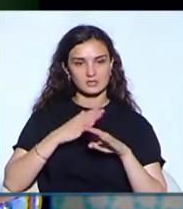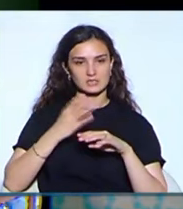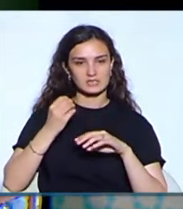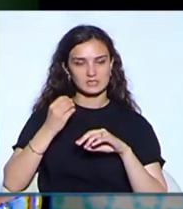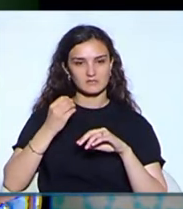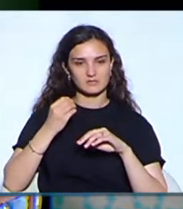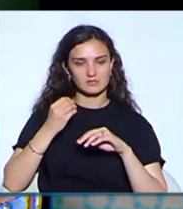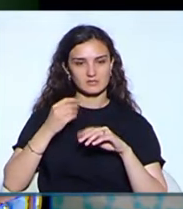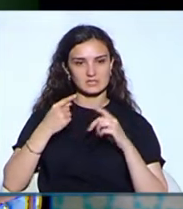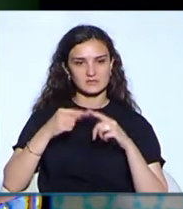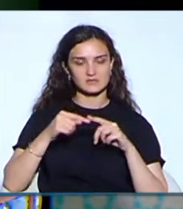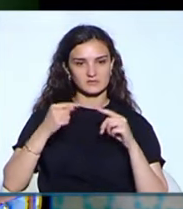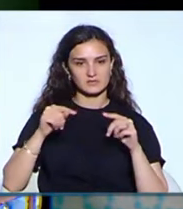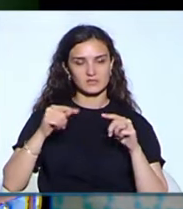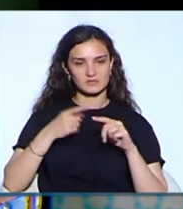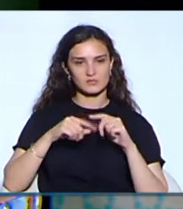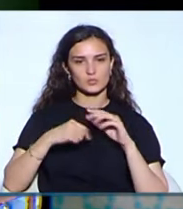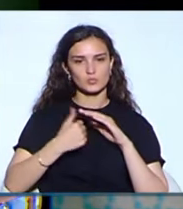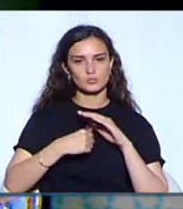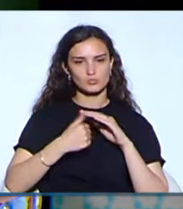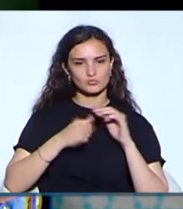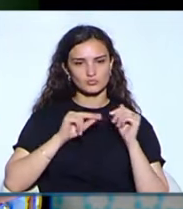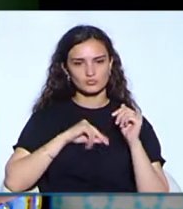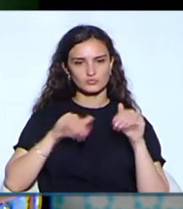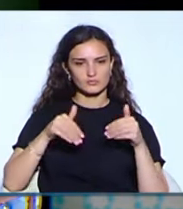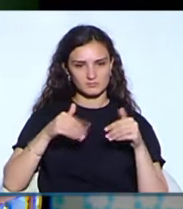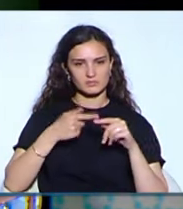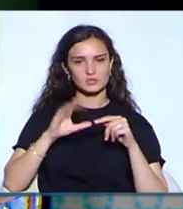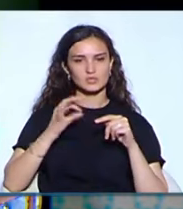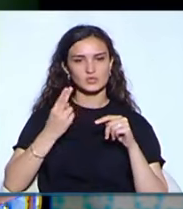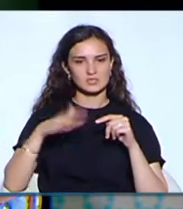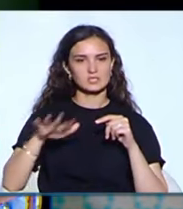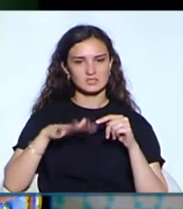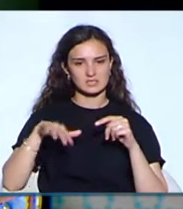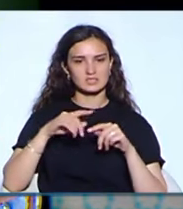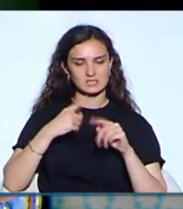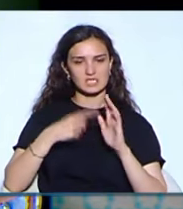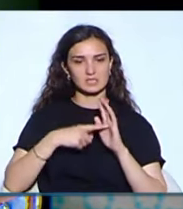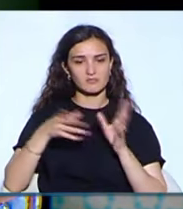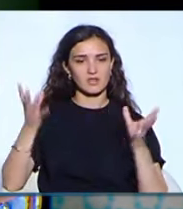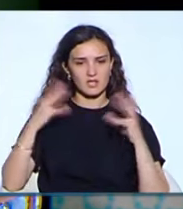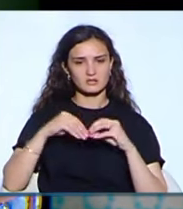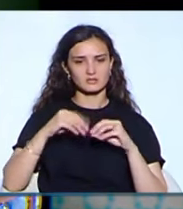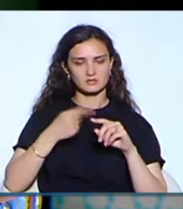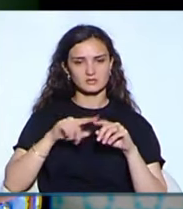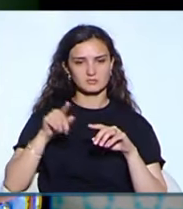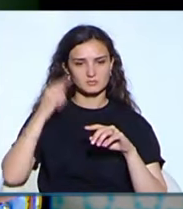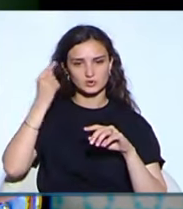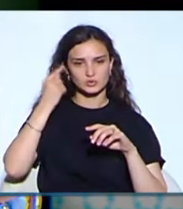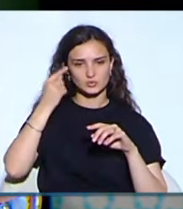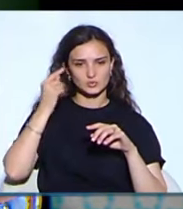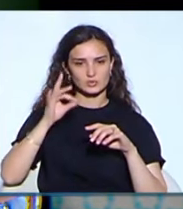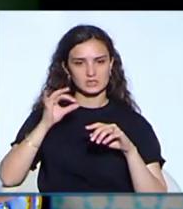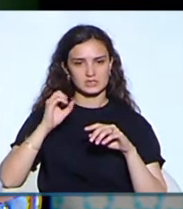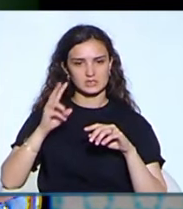კიდევ სხვა, თქვათ, ეს არის უმუშევრობა უფრო სოციალური, ხო? საკითხები, თუმცა ესენი ყველაფერი ერთად იყრის თავს და ეს არის ფსიქოსოციალური